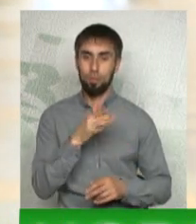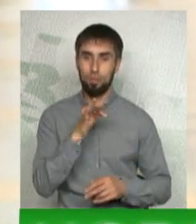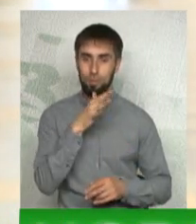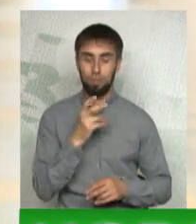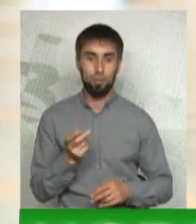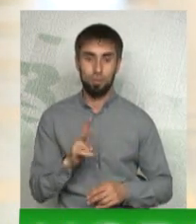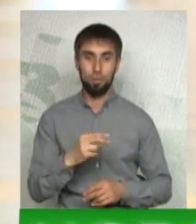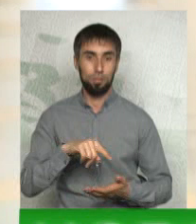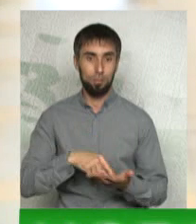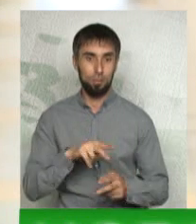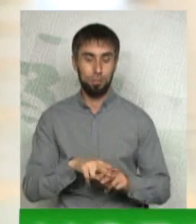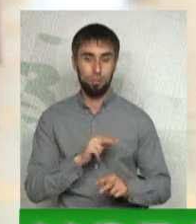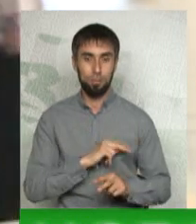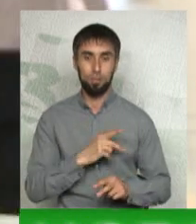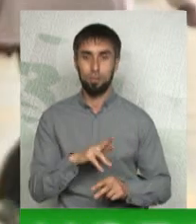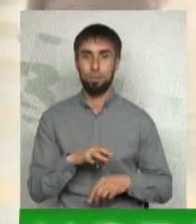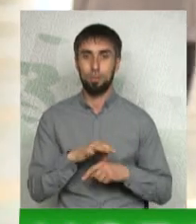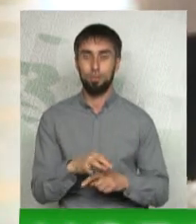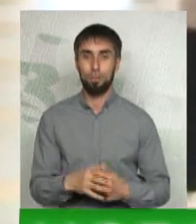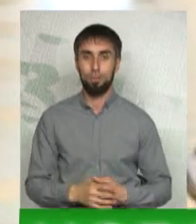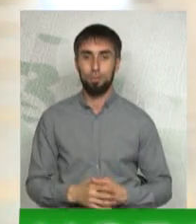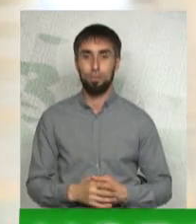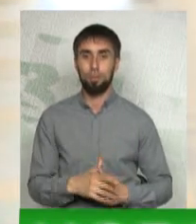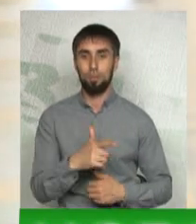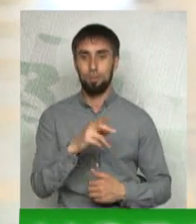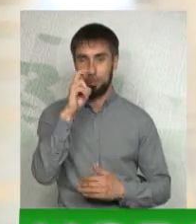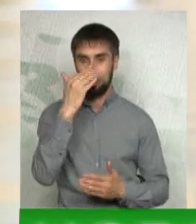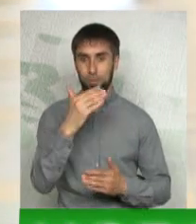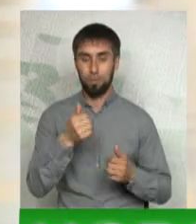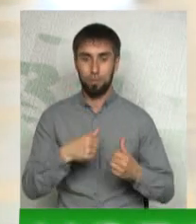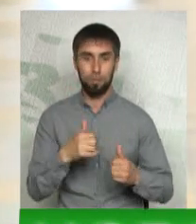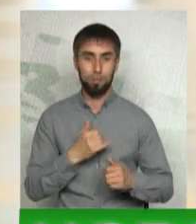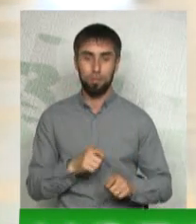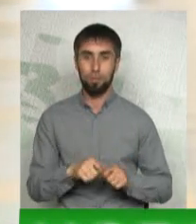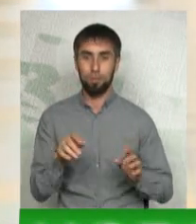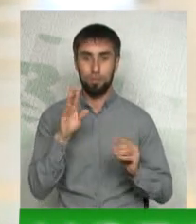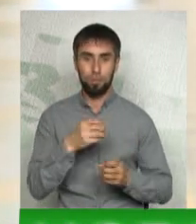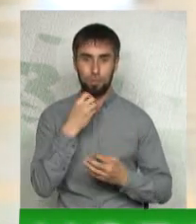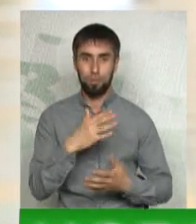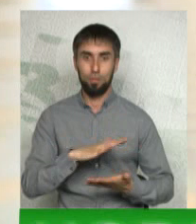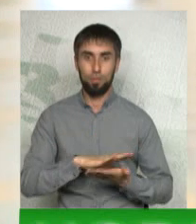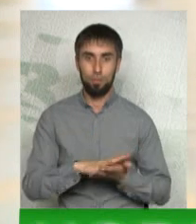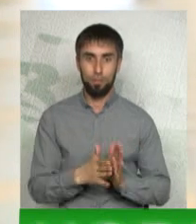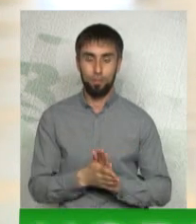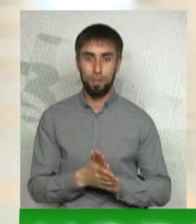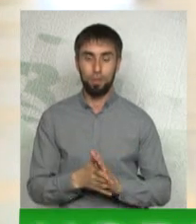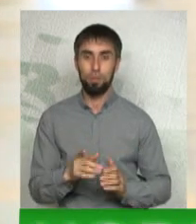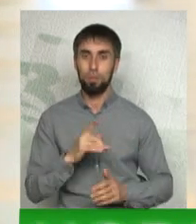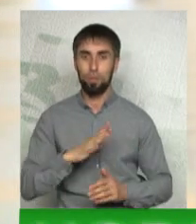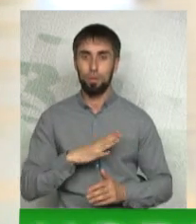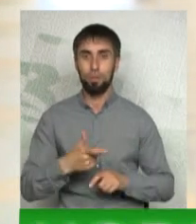на пункт. Для проведения единого государственного экзамена у нас созданы все хорошие условия,